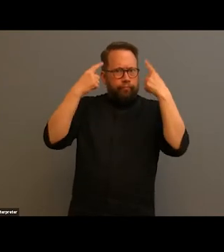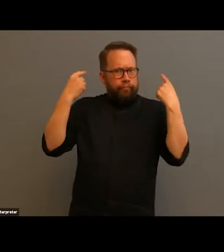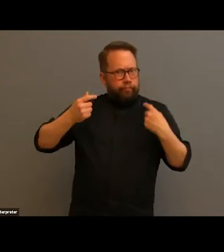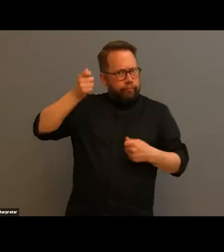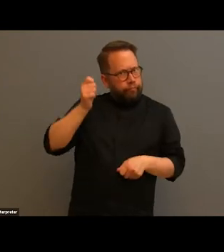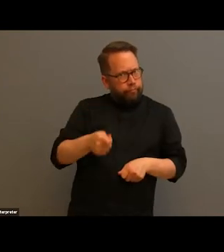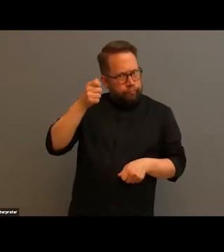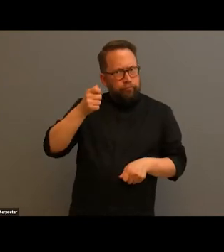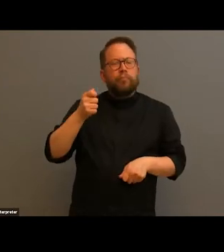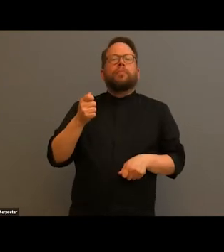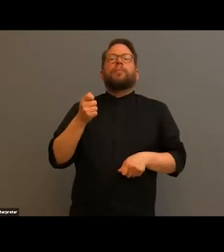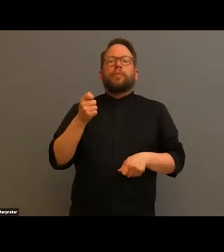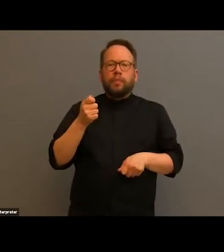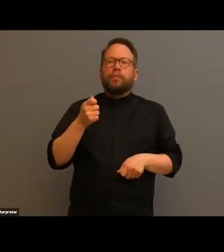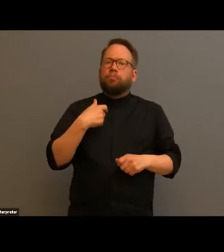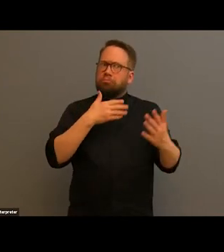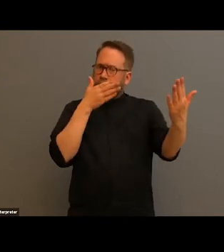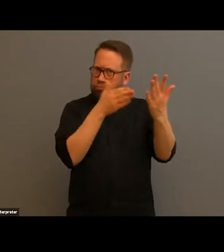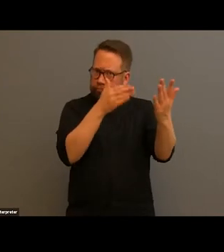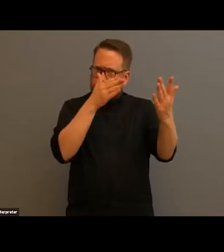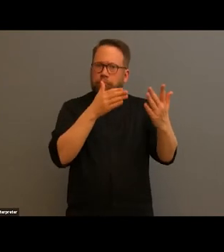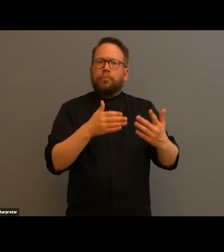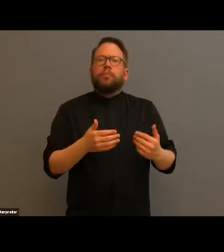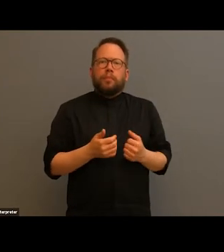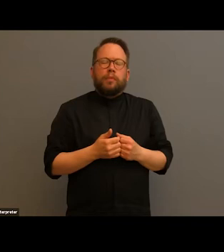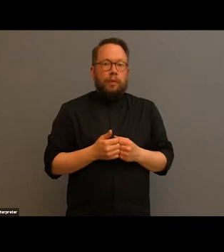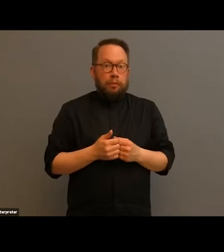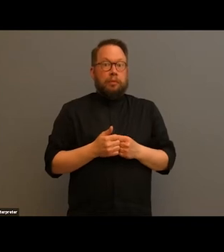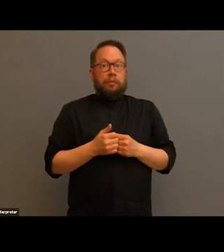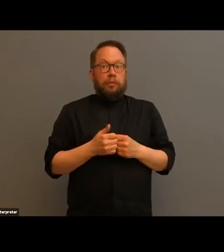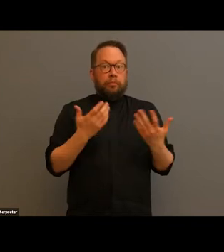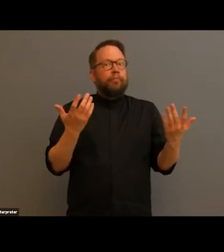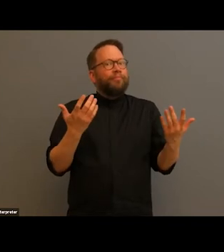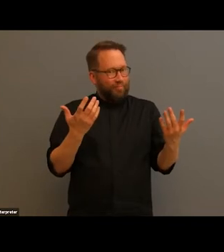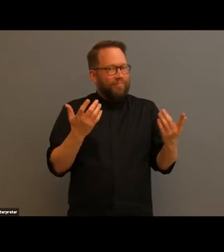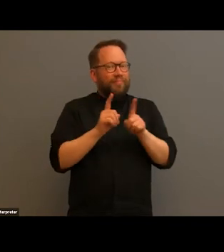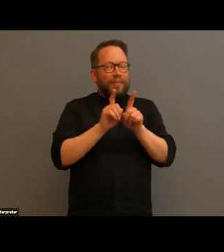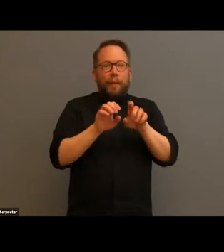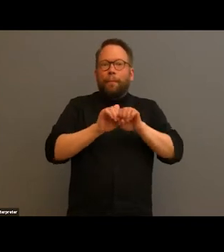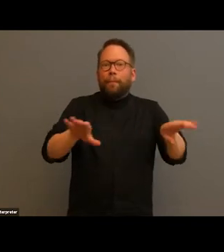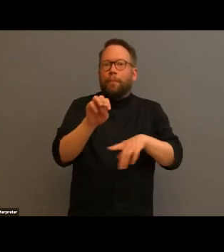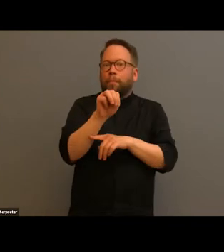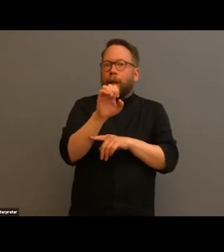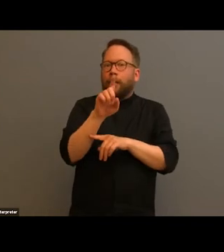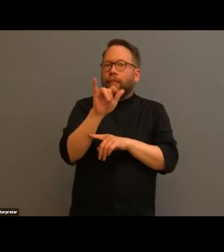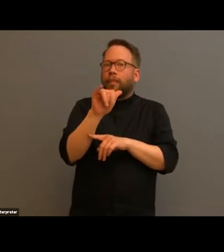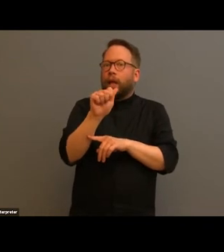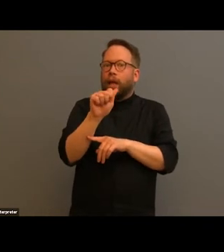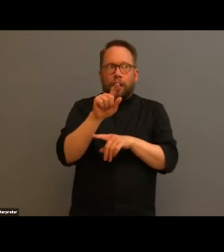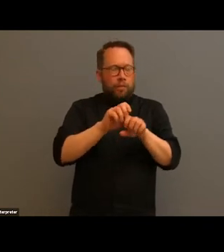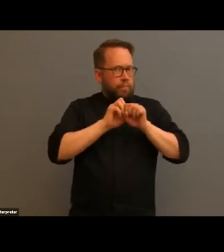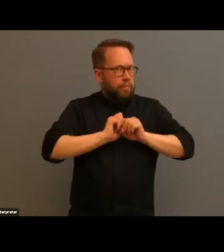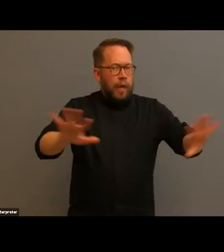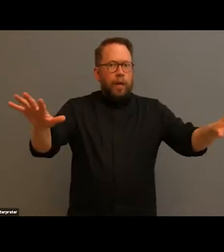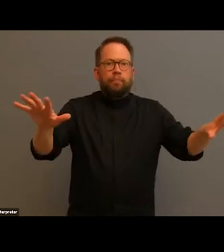Men det jag tror gjorde stor skillnad för att det skulle synas i media var att det var det första fallet som har prövats